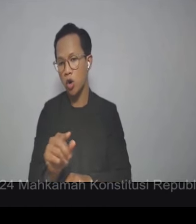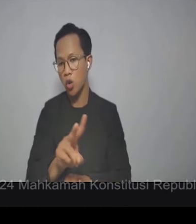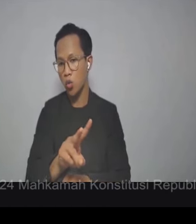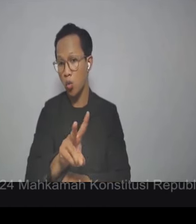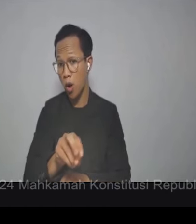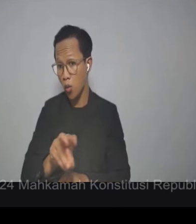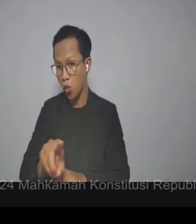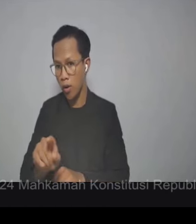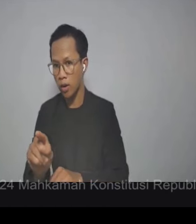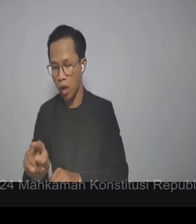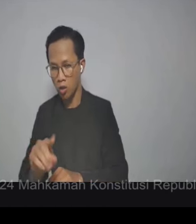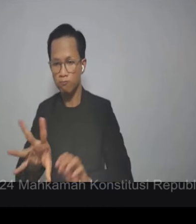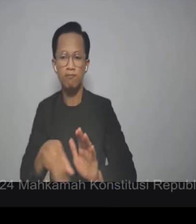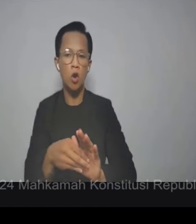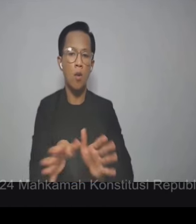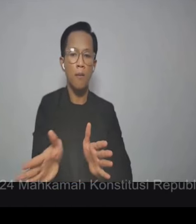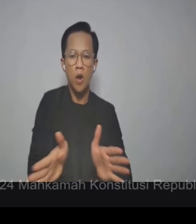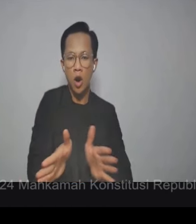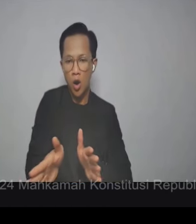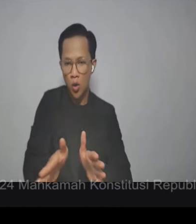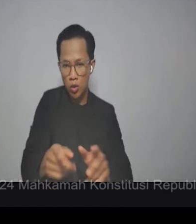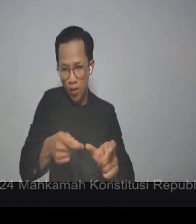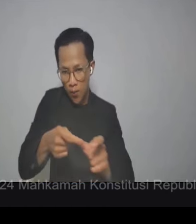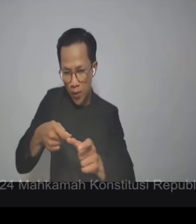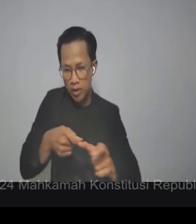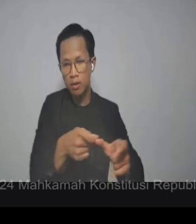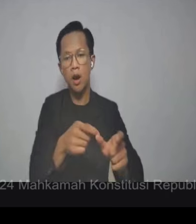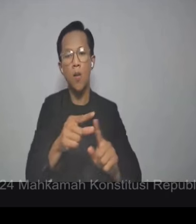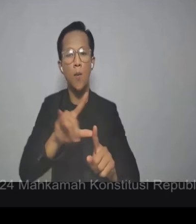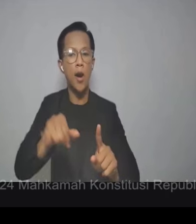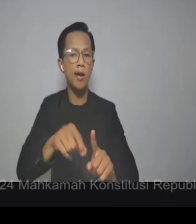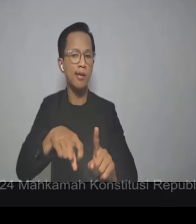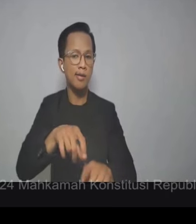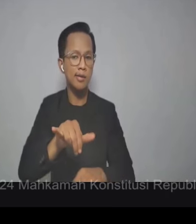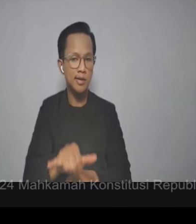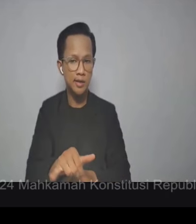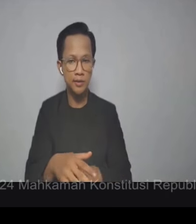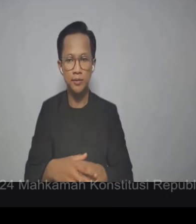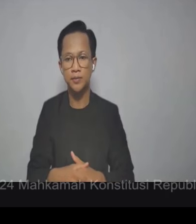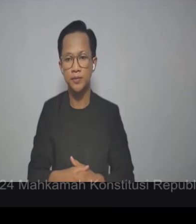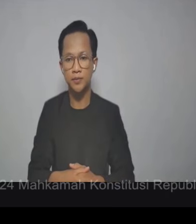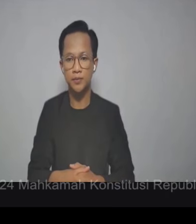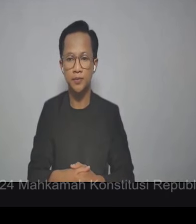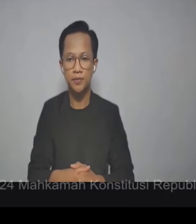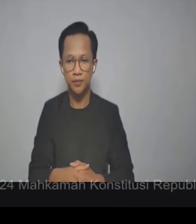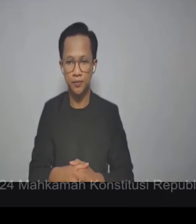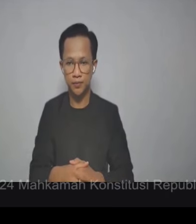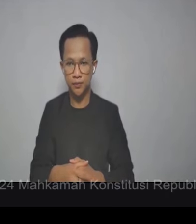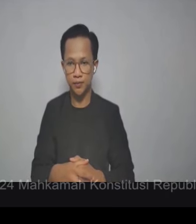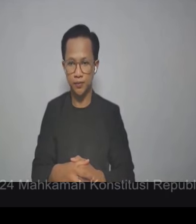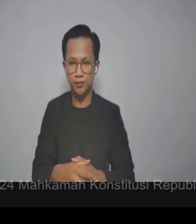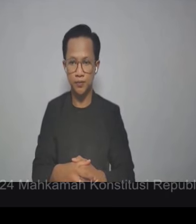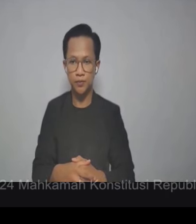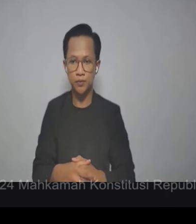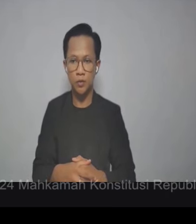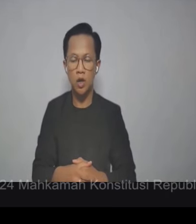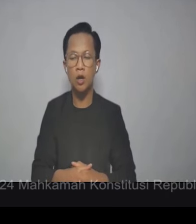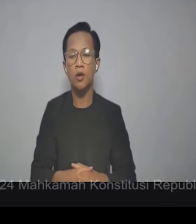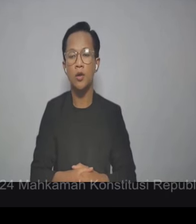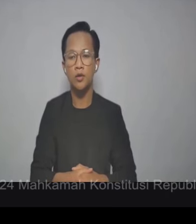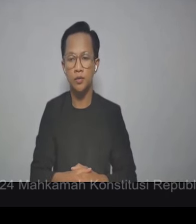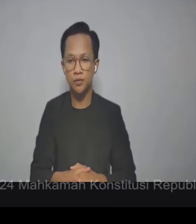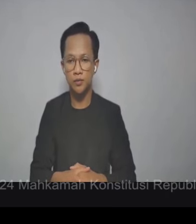dari pengaturan ketentuan penyidikan di bidang perpajakan F bab 9 ketentuan penyidikan undang-undang 6 tahun